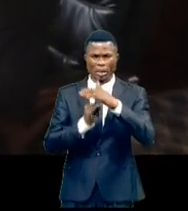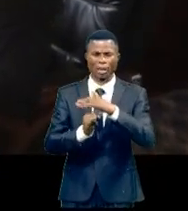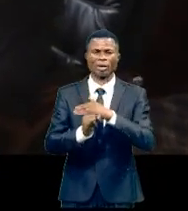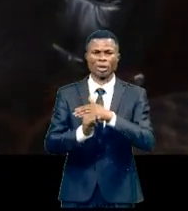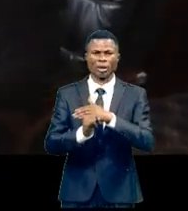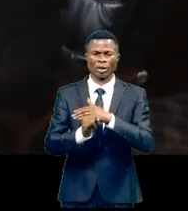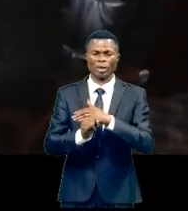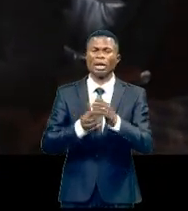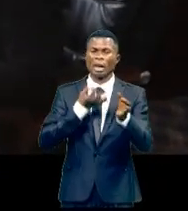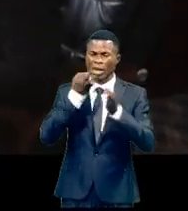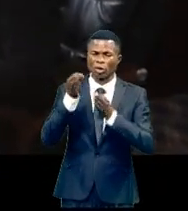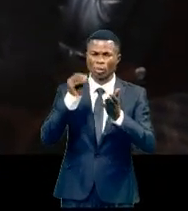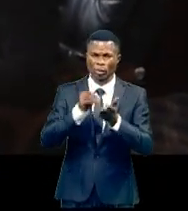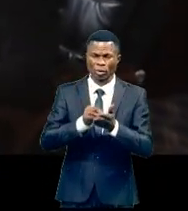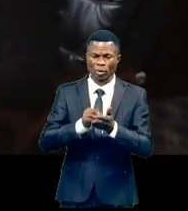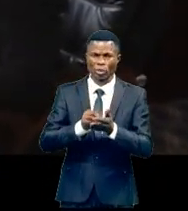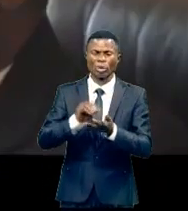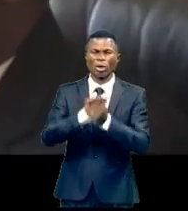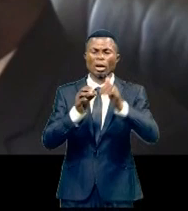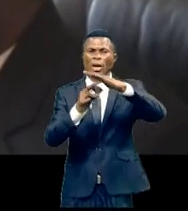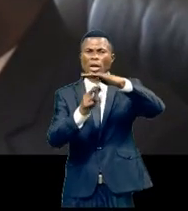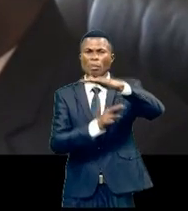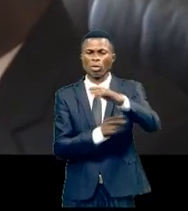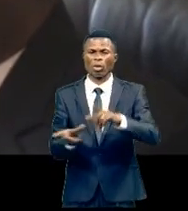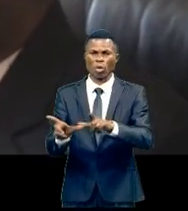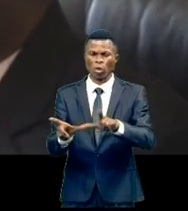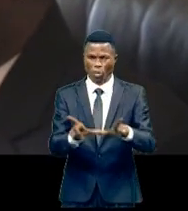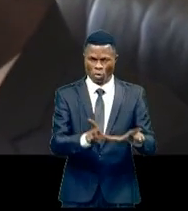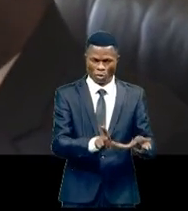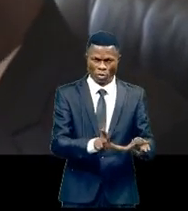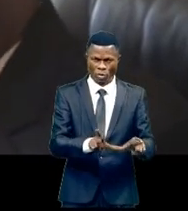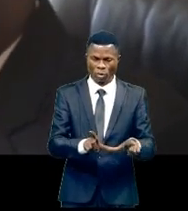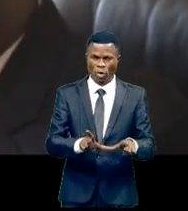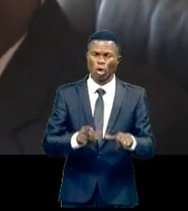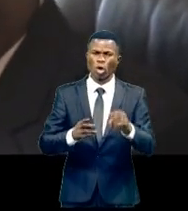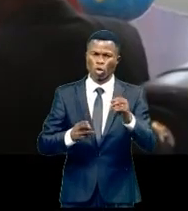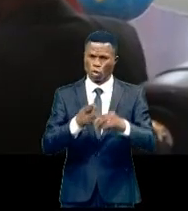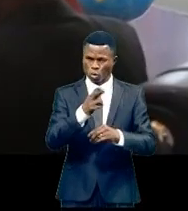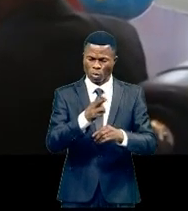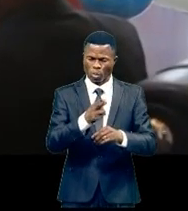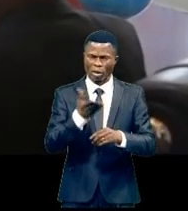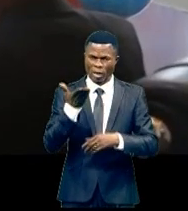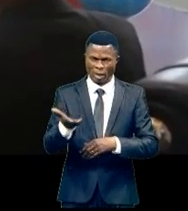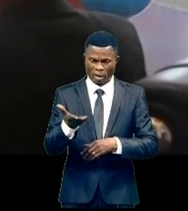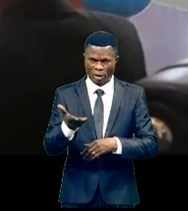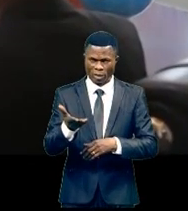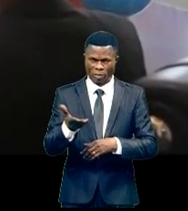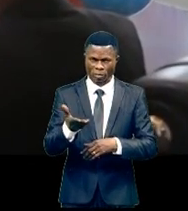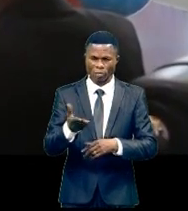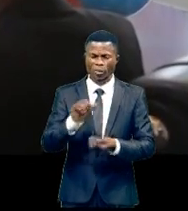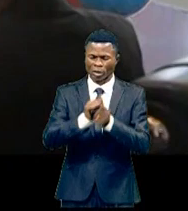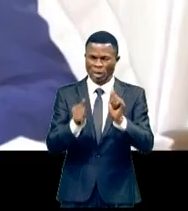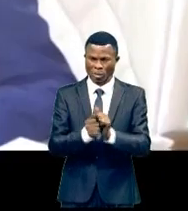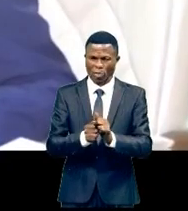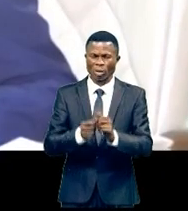est revenu sur le pont sur le Lualaba, qui connaît une fissure et qui fait l'objet des SOS